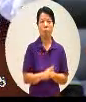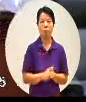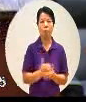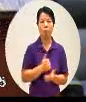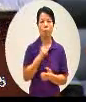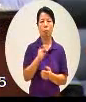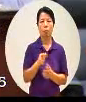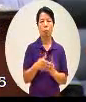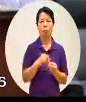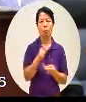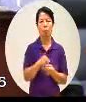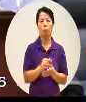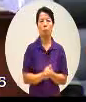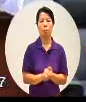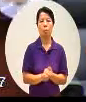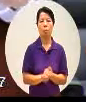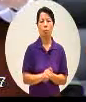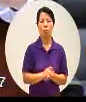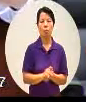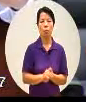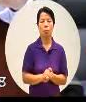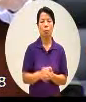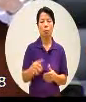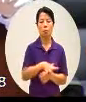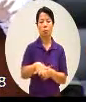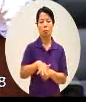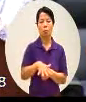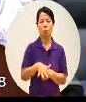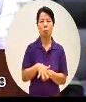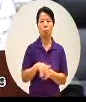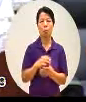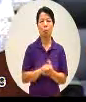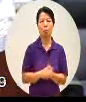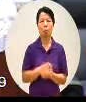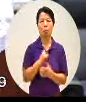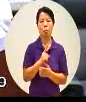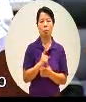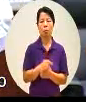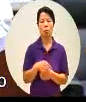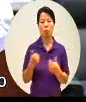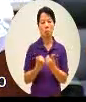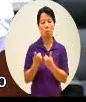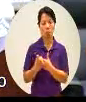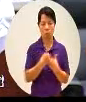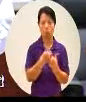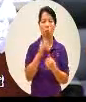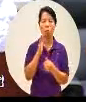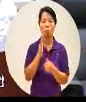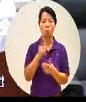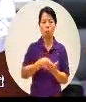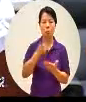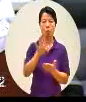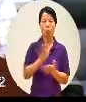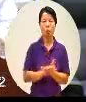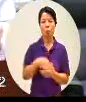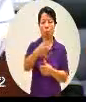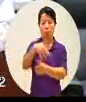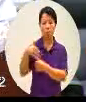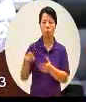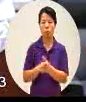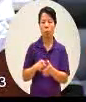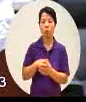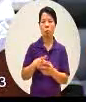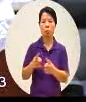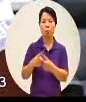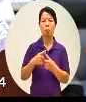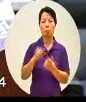这个我跟好几个局处吼，嗯，阮迄天来开一个会啊， 结果我招来开会，你嘛无做会议记